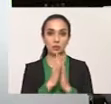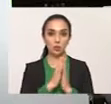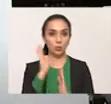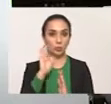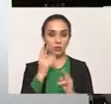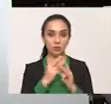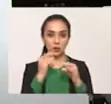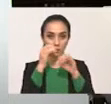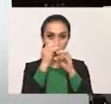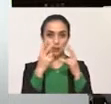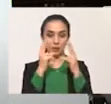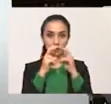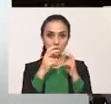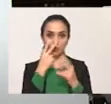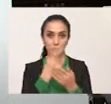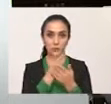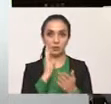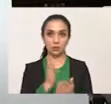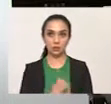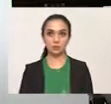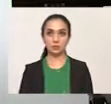mikroskopda kuzatamiz.